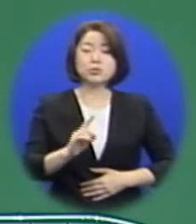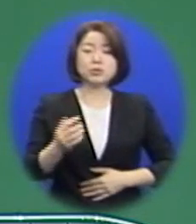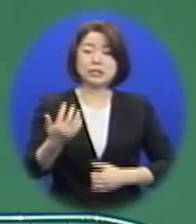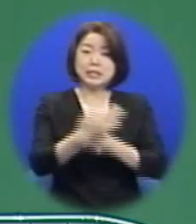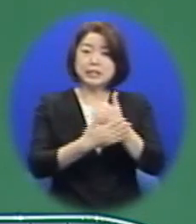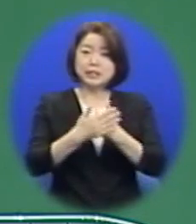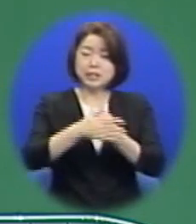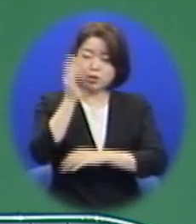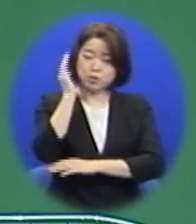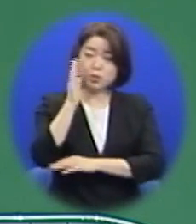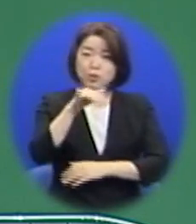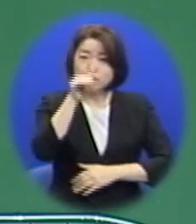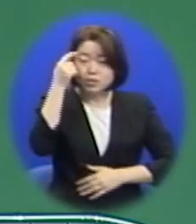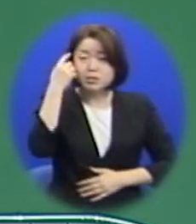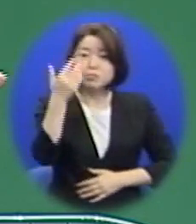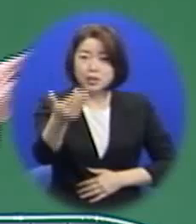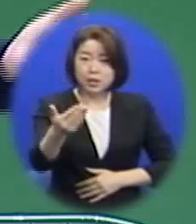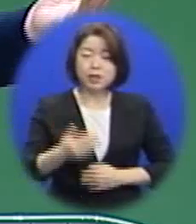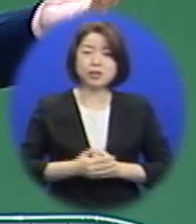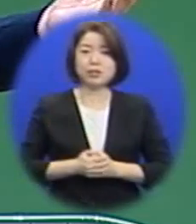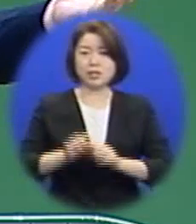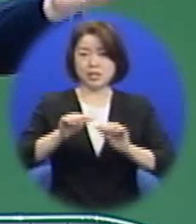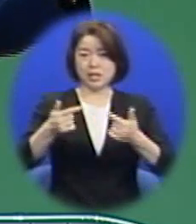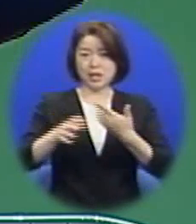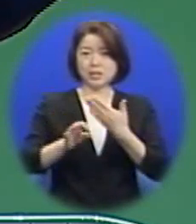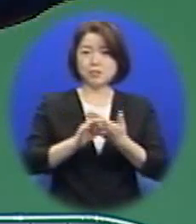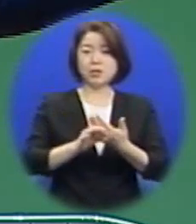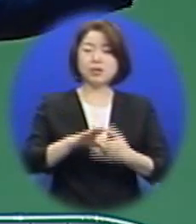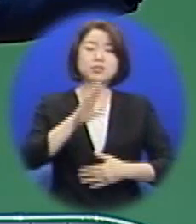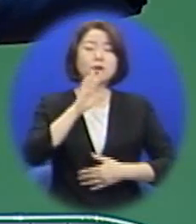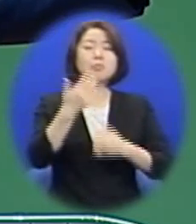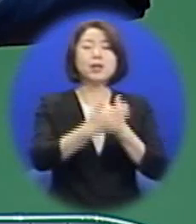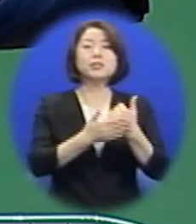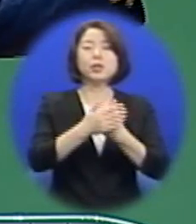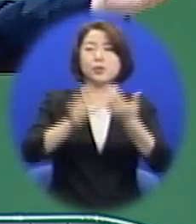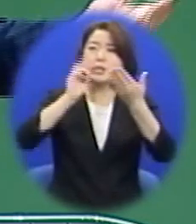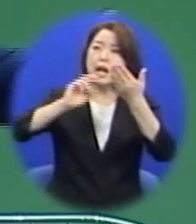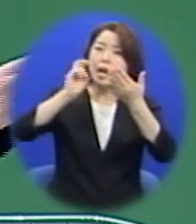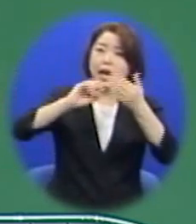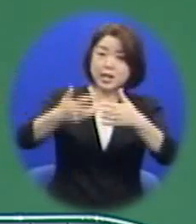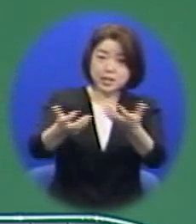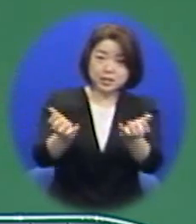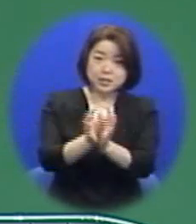은혜로운 설교가 있었습니까? 아니면 참 은혜로운 찬양팀이 있었겠어요?